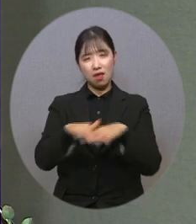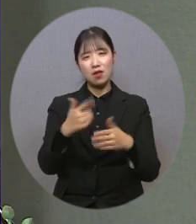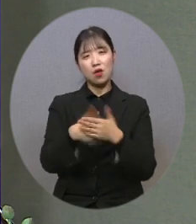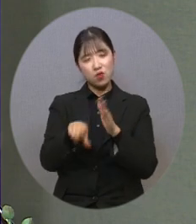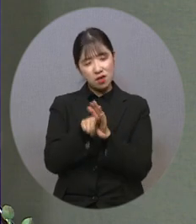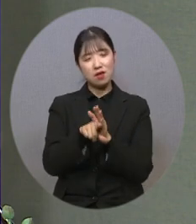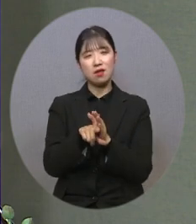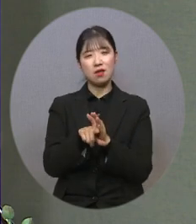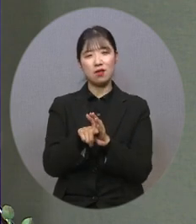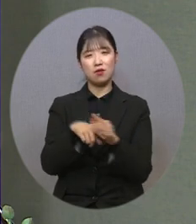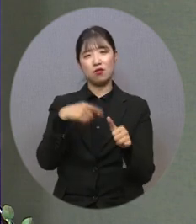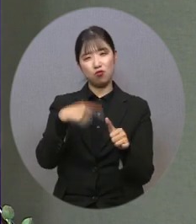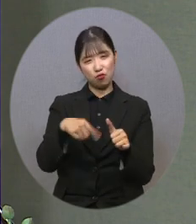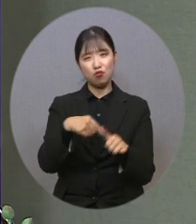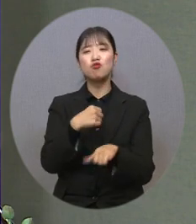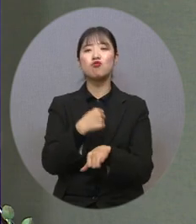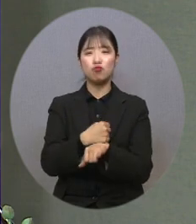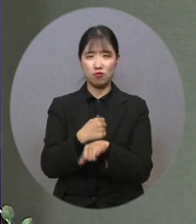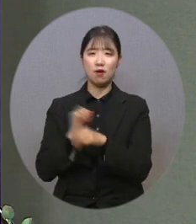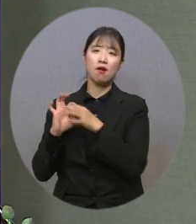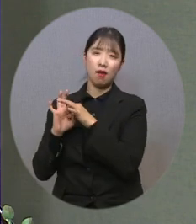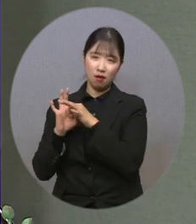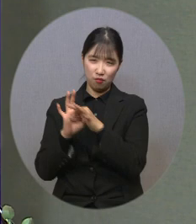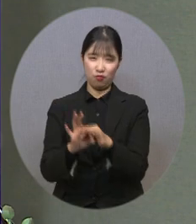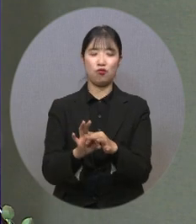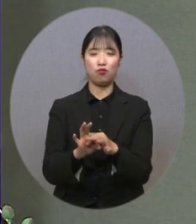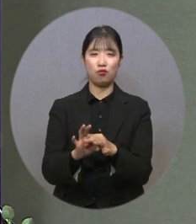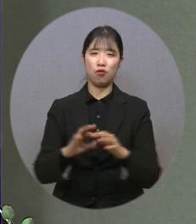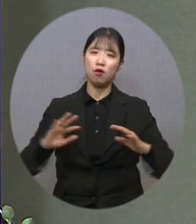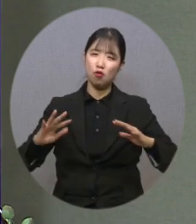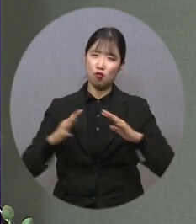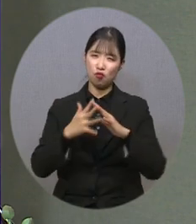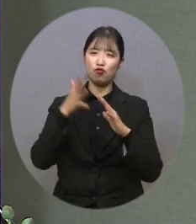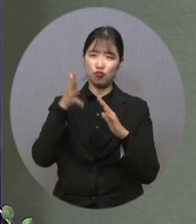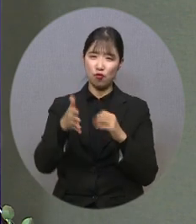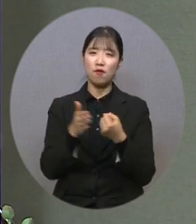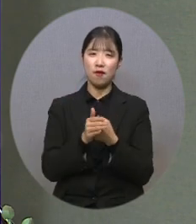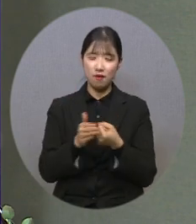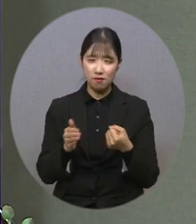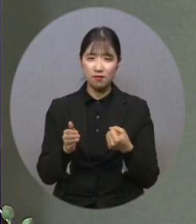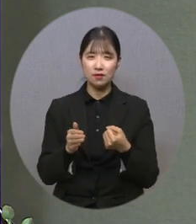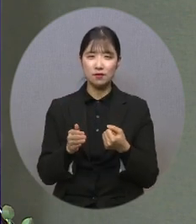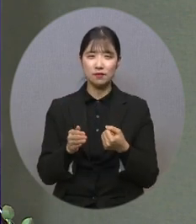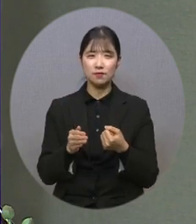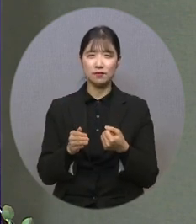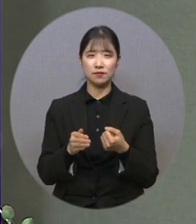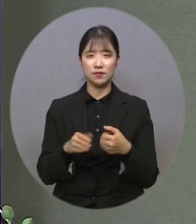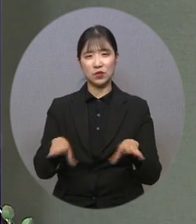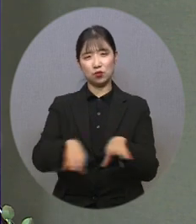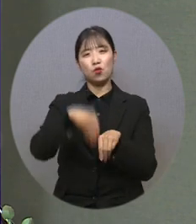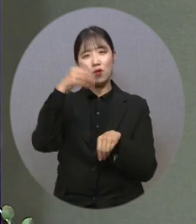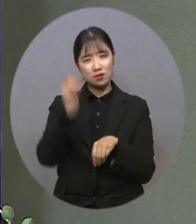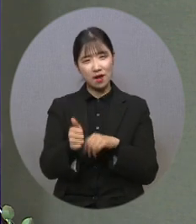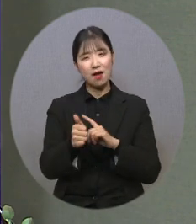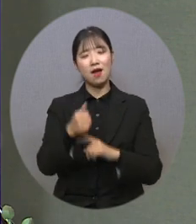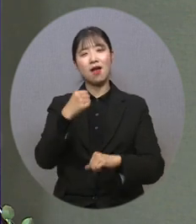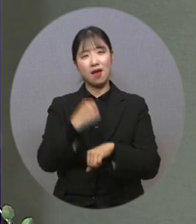위한 교육을 쭉 하시고 건축을 하시다 보니까 이제 총장을